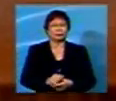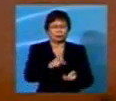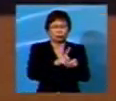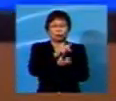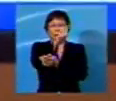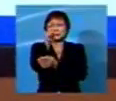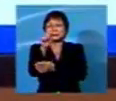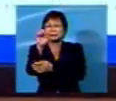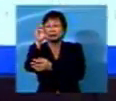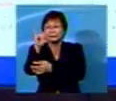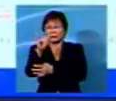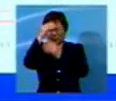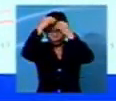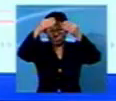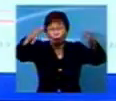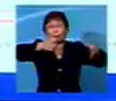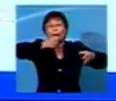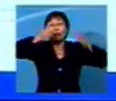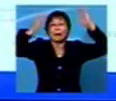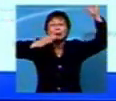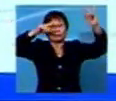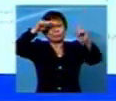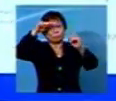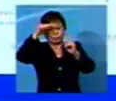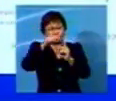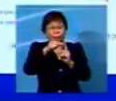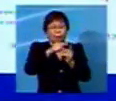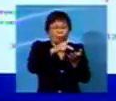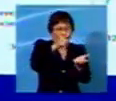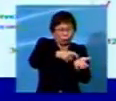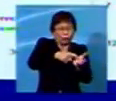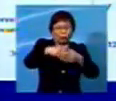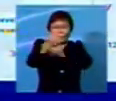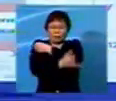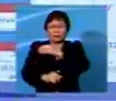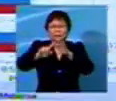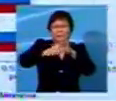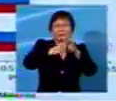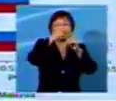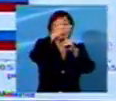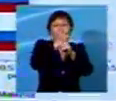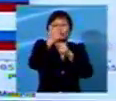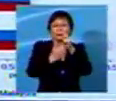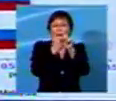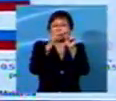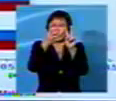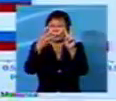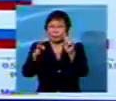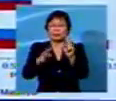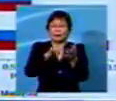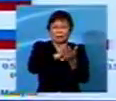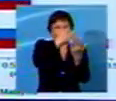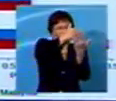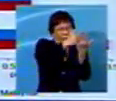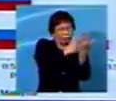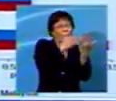Dr zeti turut mengumumkan Malaysia telah mendefinisi semula hutang luar negara berkuat kuasa suku pertama 2014 langkah ini